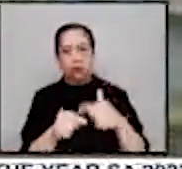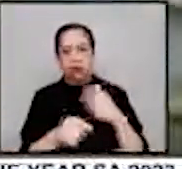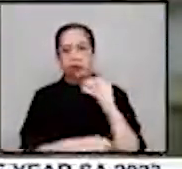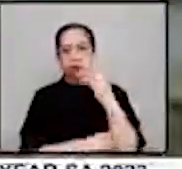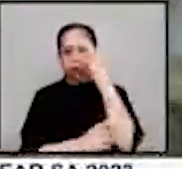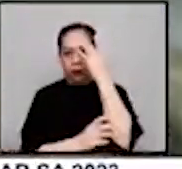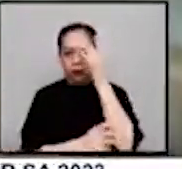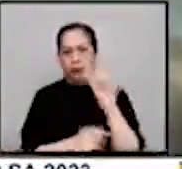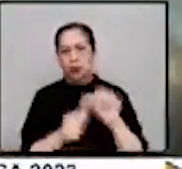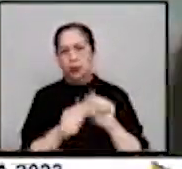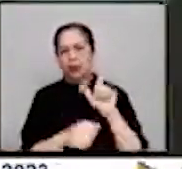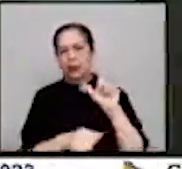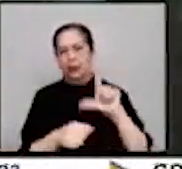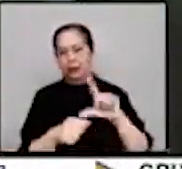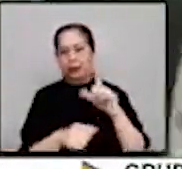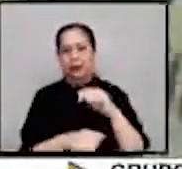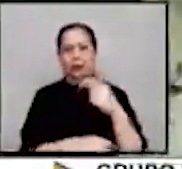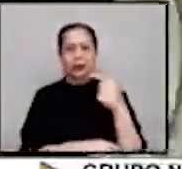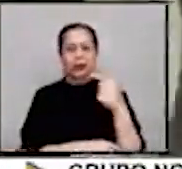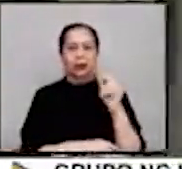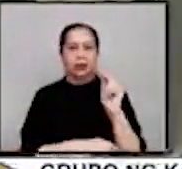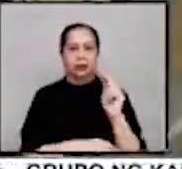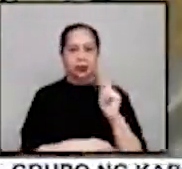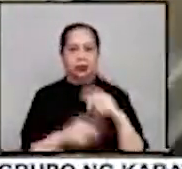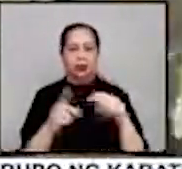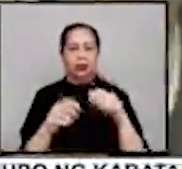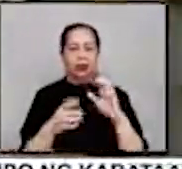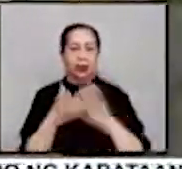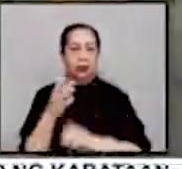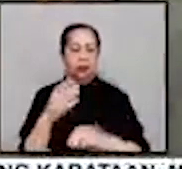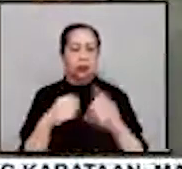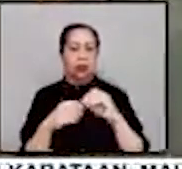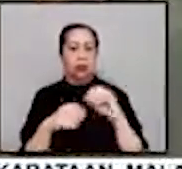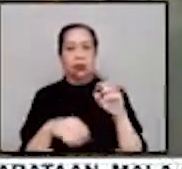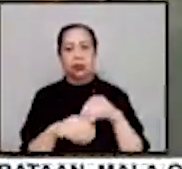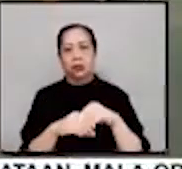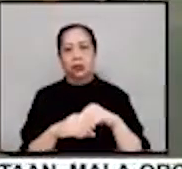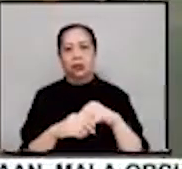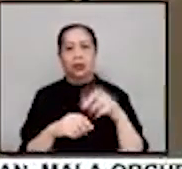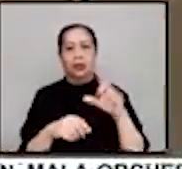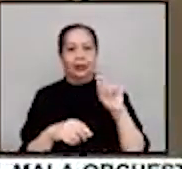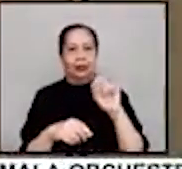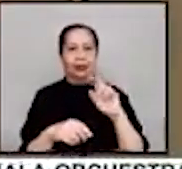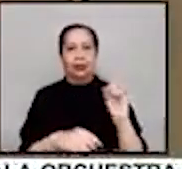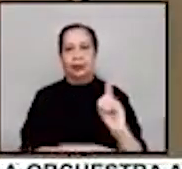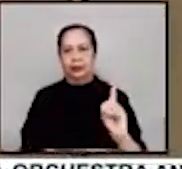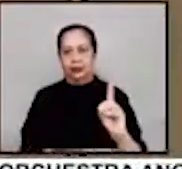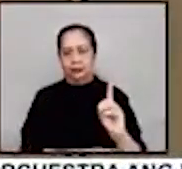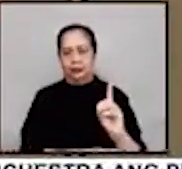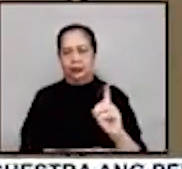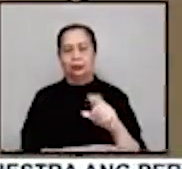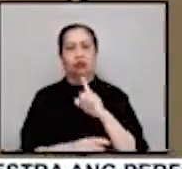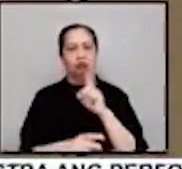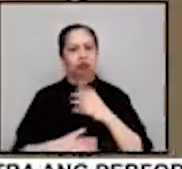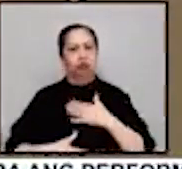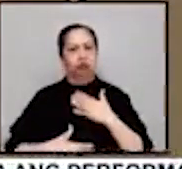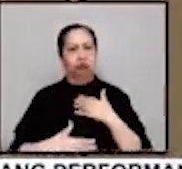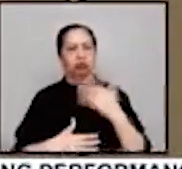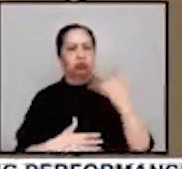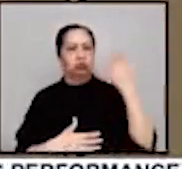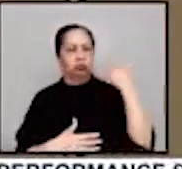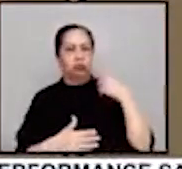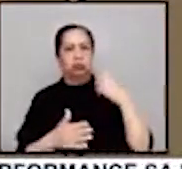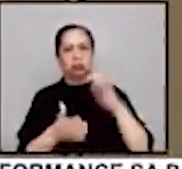ng kerosene. Tatapyasan naman ng 20 centimos ang singil sa kadalitro ng diesel. Bagamat nasiyahan sa mga nagdaang oil price